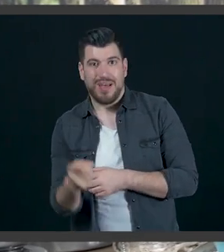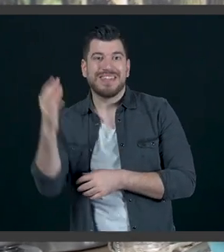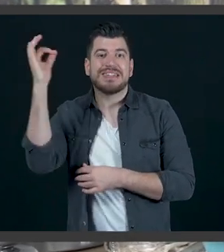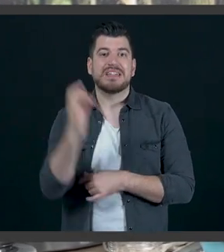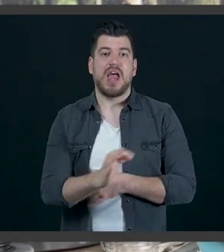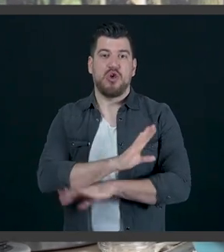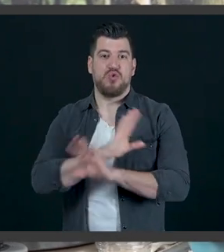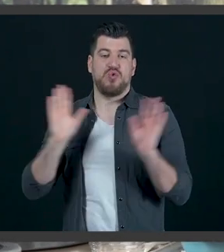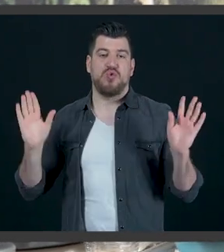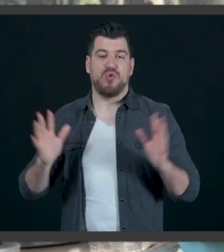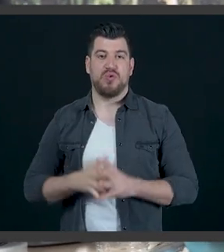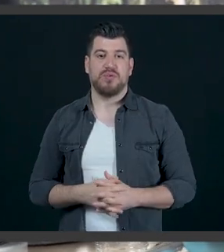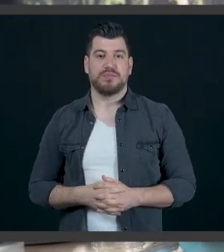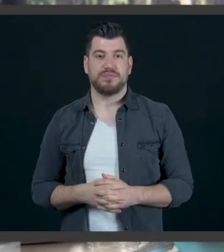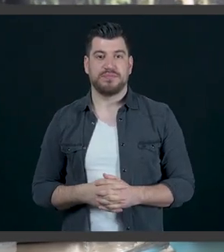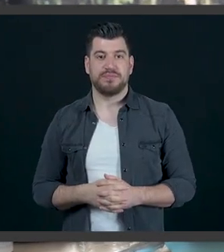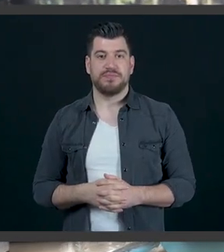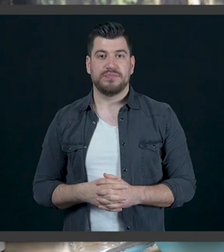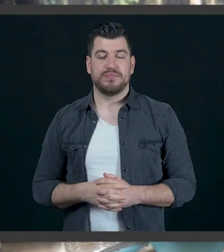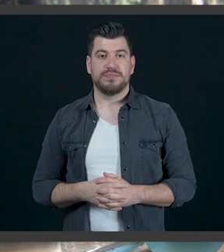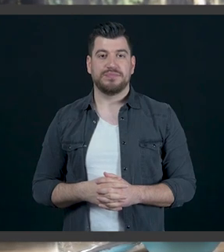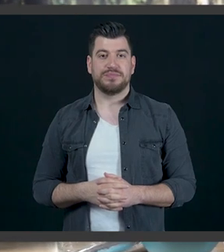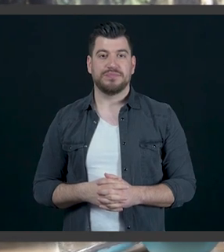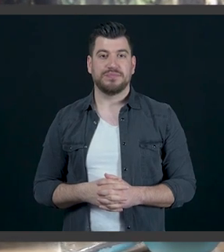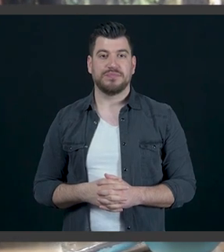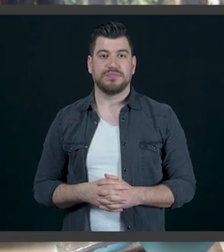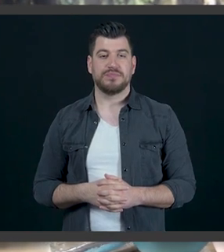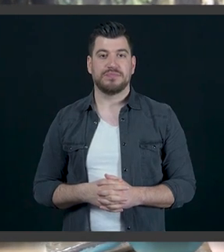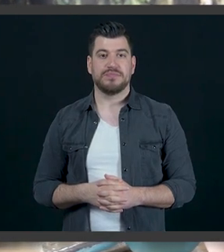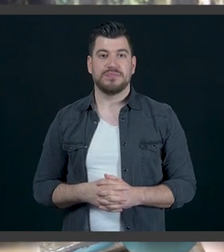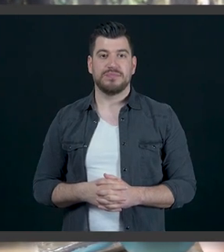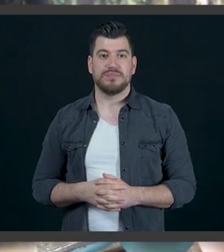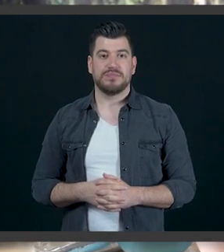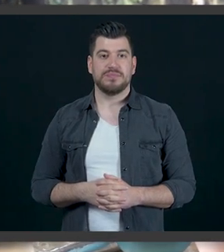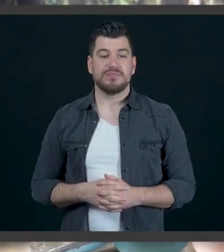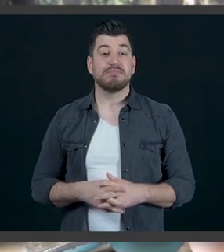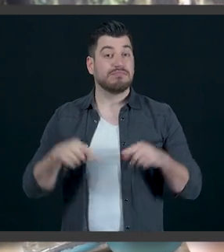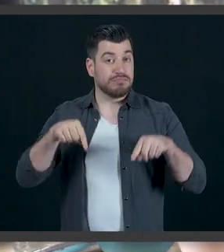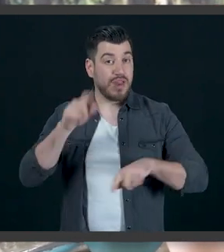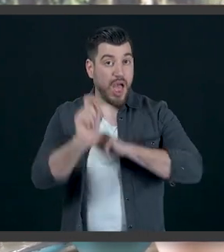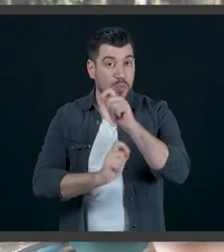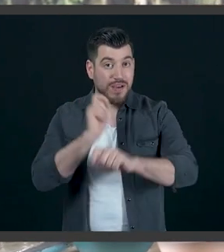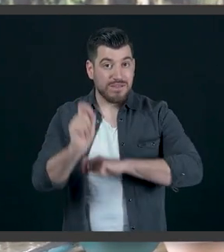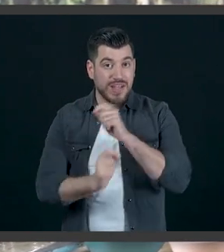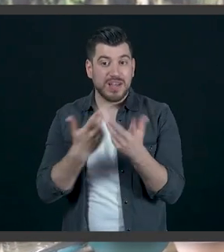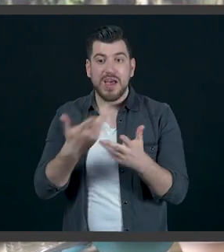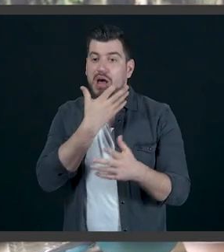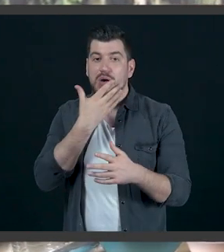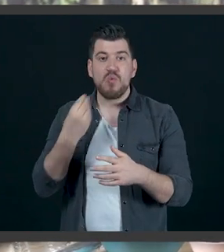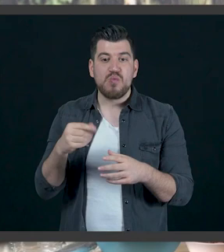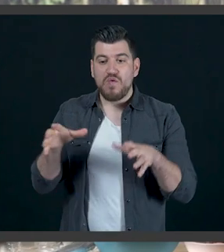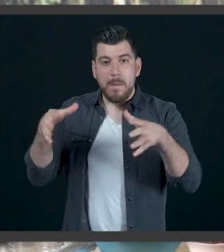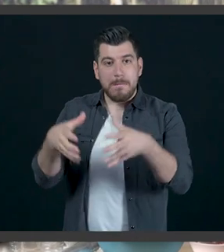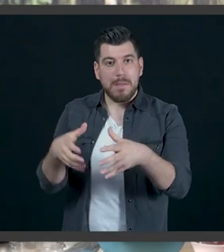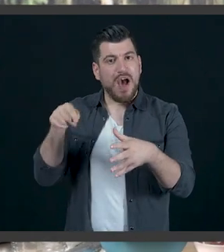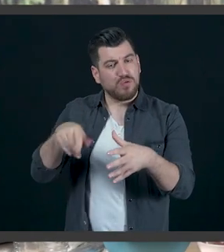Είναι καταπληκτικό. Κοιτάξτε. Και τώρα, έχουμε ετοιμάσει κυρίες και κύριοι ένα πολύ ωραίο μείγμα